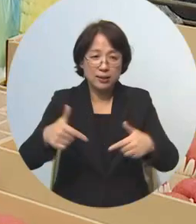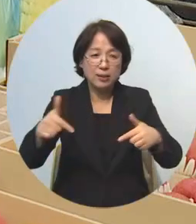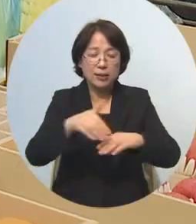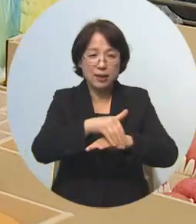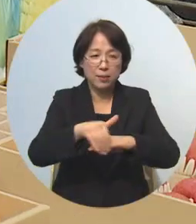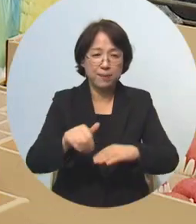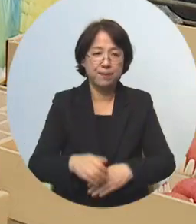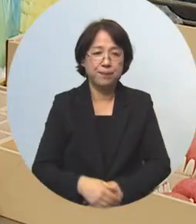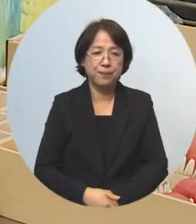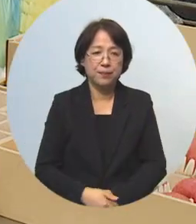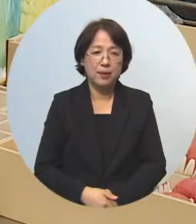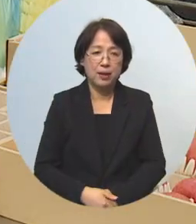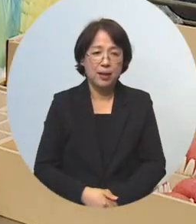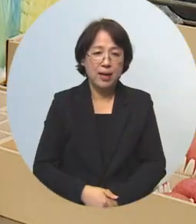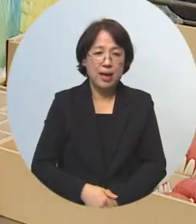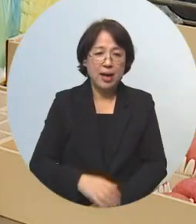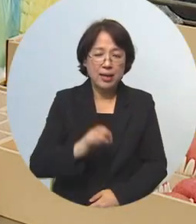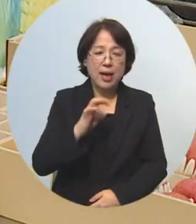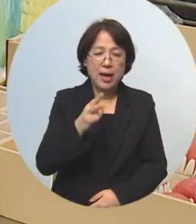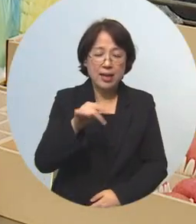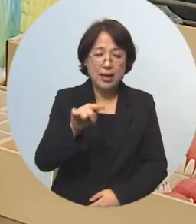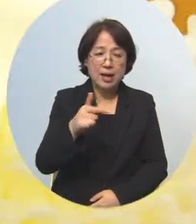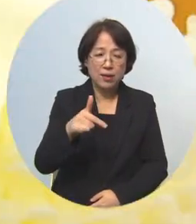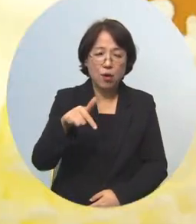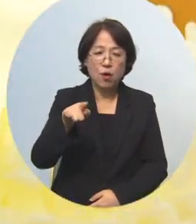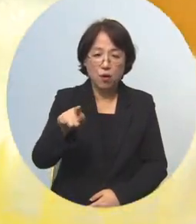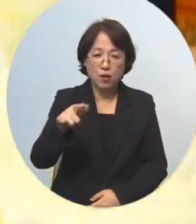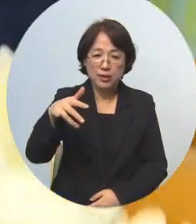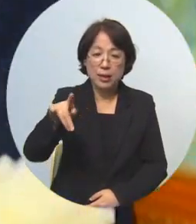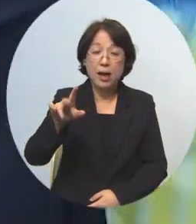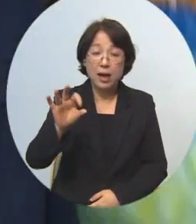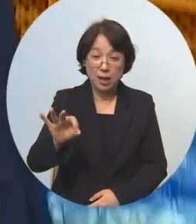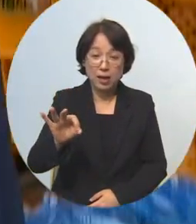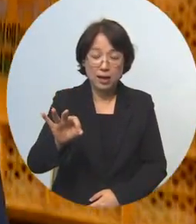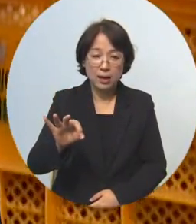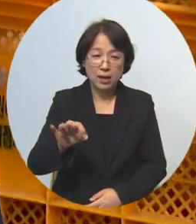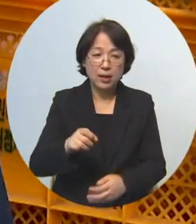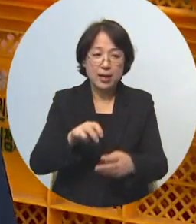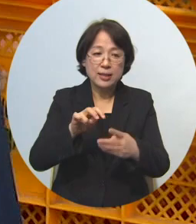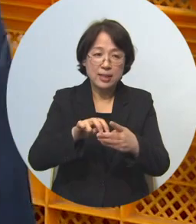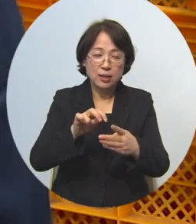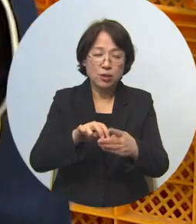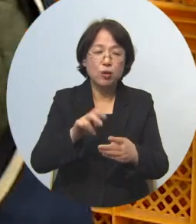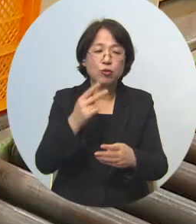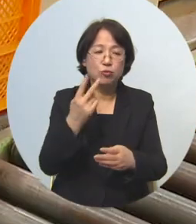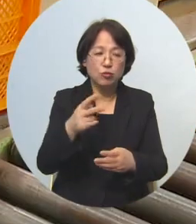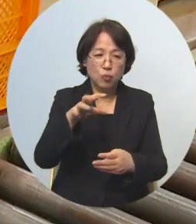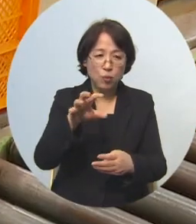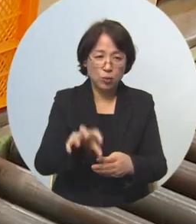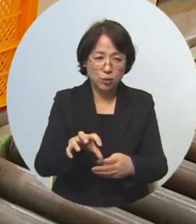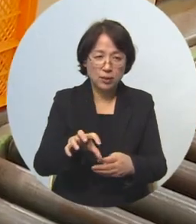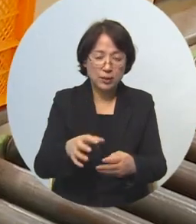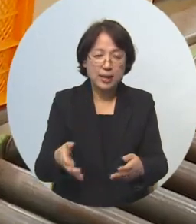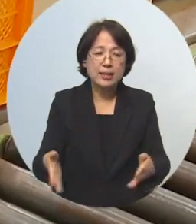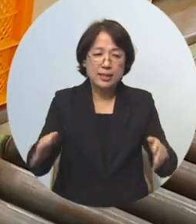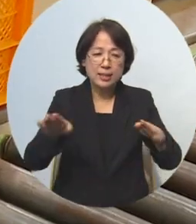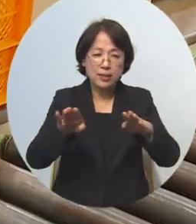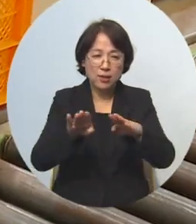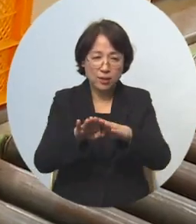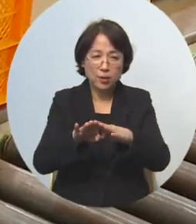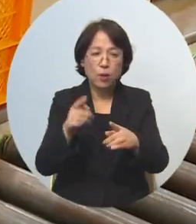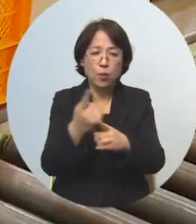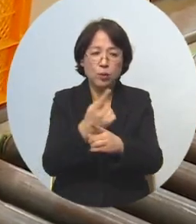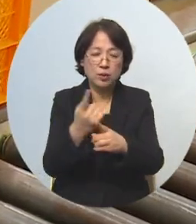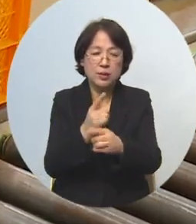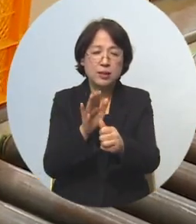했습니다 예산과 거창에 있는 사과 산지유통센터 두 곳 시설 보완 비용을 지원하고 내년부터는